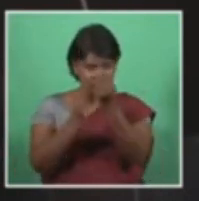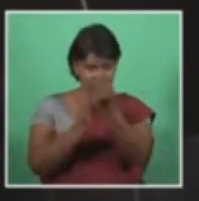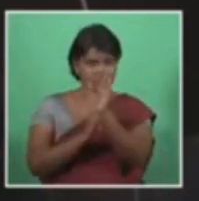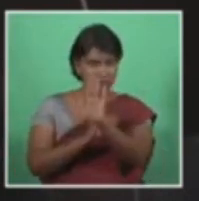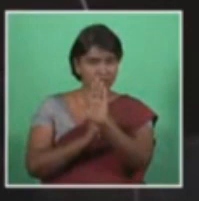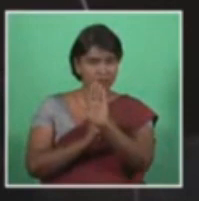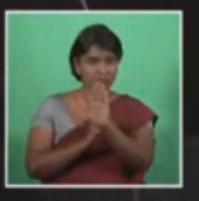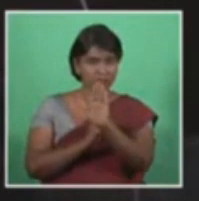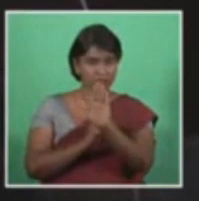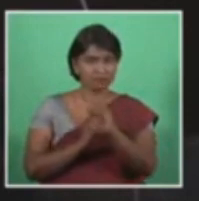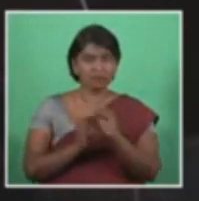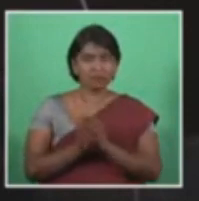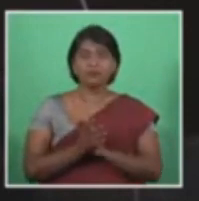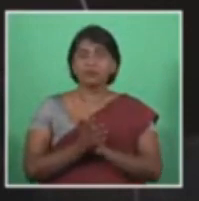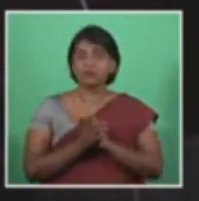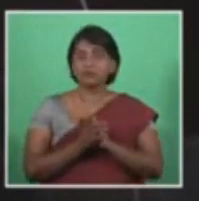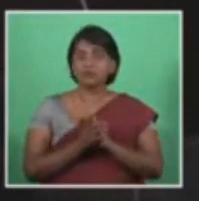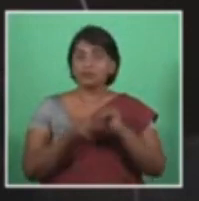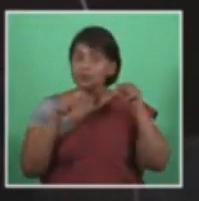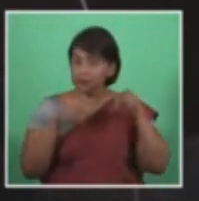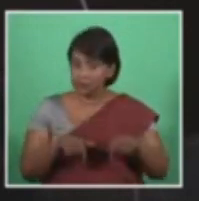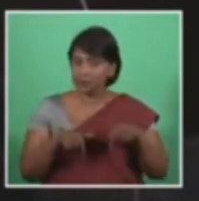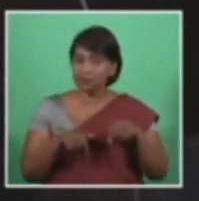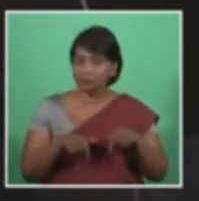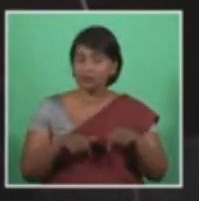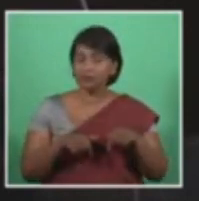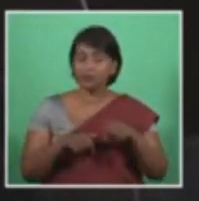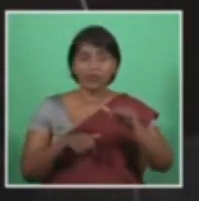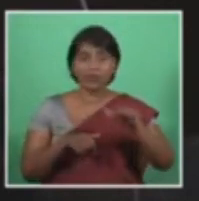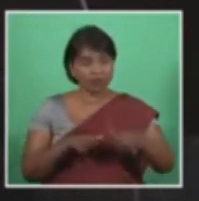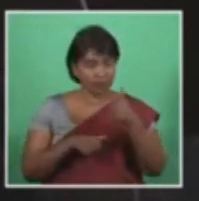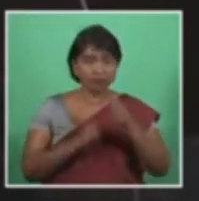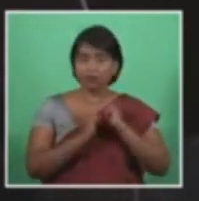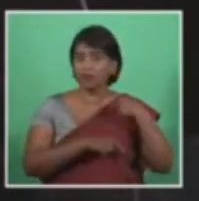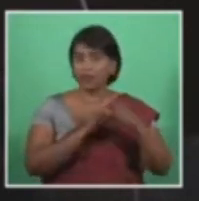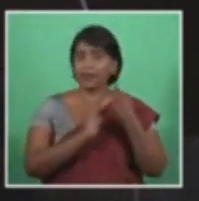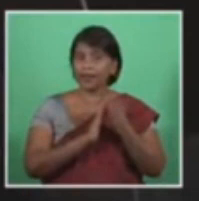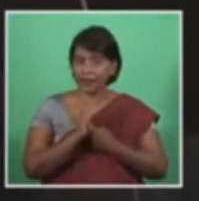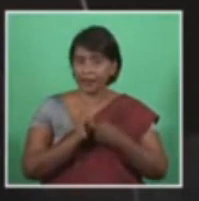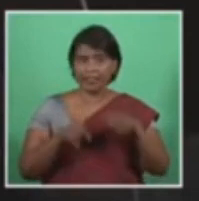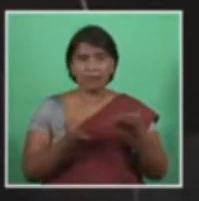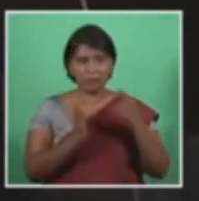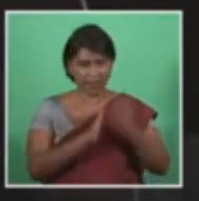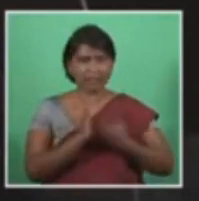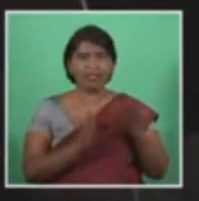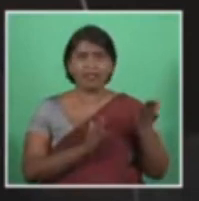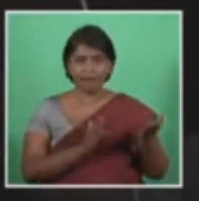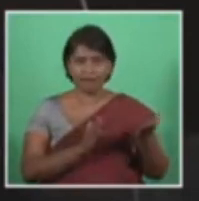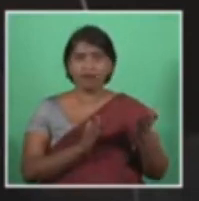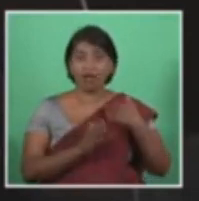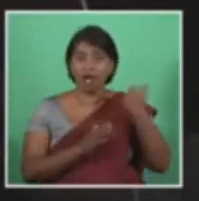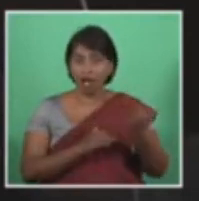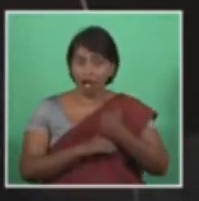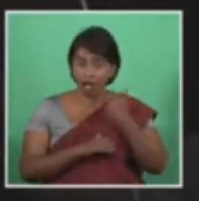තප්පරයක් ගරු ඇමතිතුමා මේකට පිළිතුරක් දෙන්න. මේ දැනට රීහැබිලිටේෂන් ප්‍රොසෙස් එකකට නීතියක් තියෙනකොට එහෙනම් අපි බලාපොරොත්තු